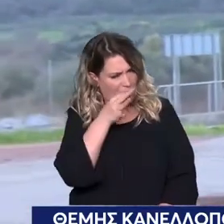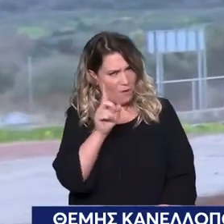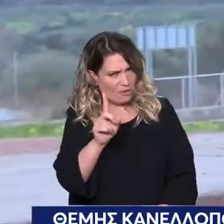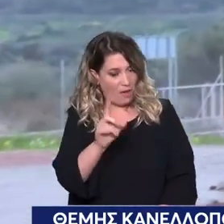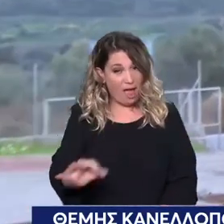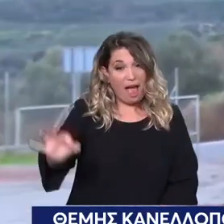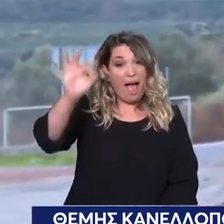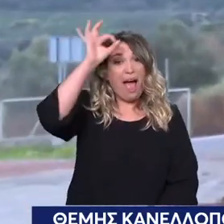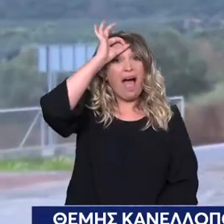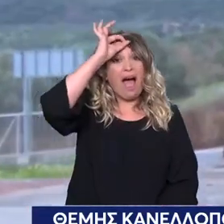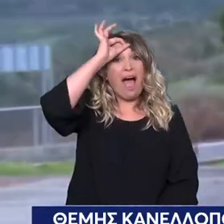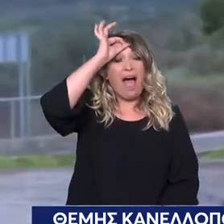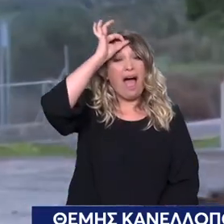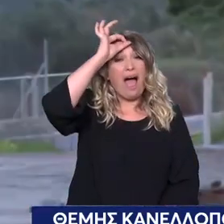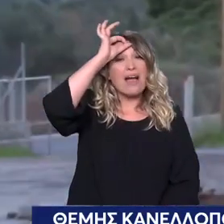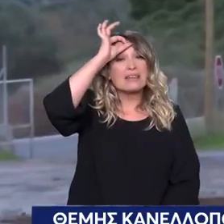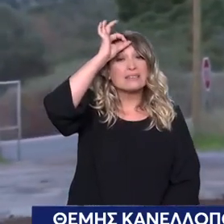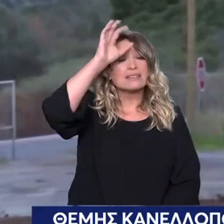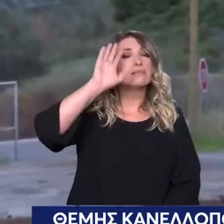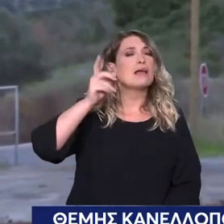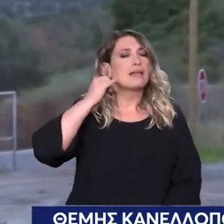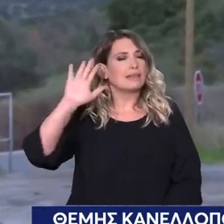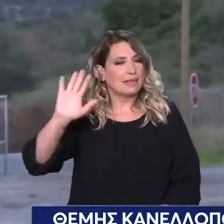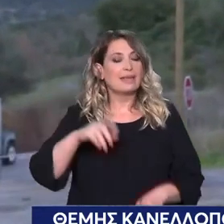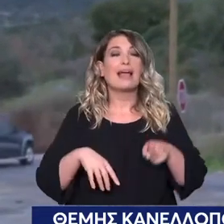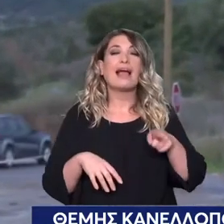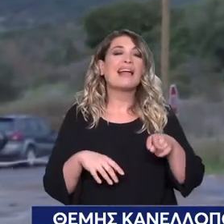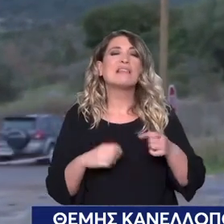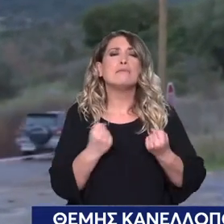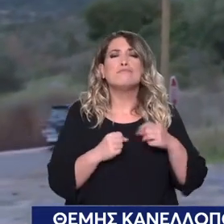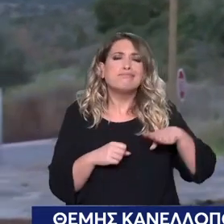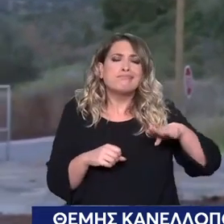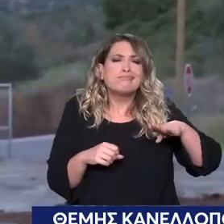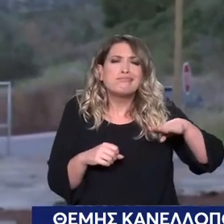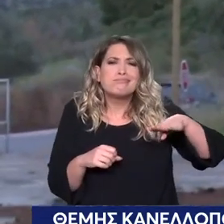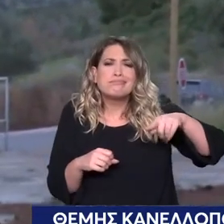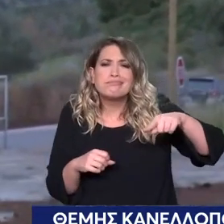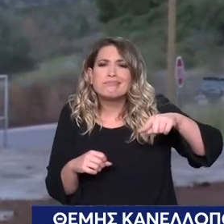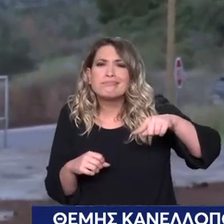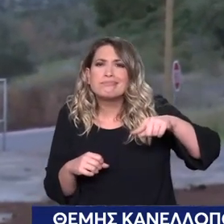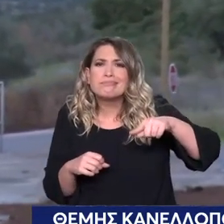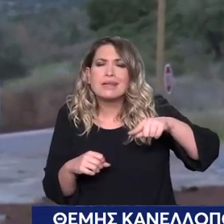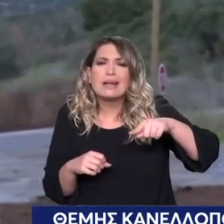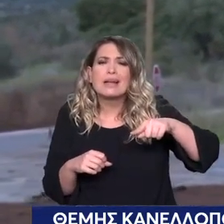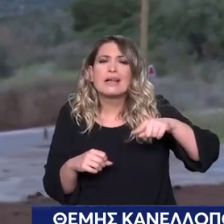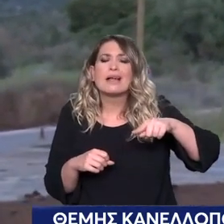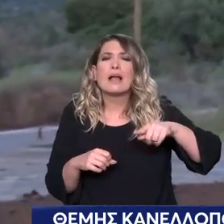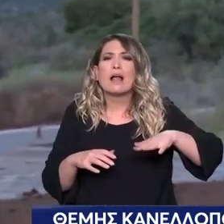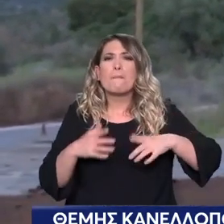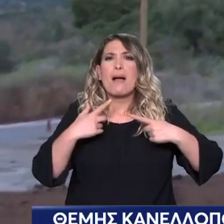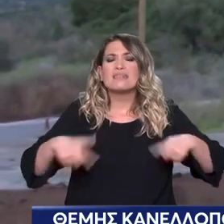Φτάνουν με το φορτηγάκι σε χωματόδρομο στο σημείο που θα πήγαιναν το λάδι. Και εκεί τι γίνεται? Κολλάει το φορτηγάκι στο